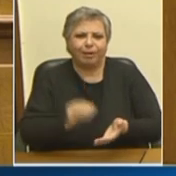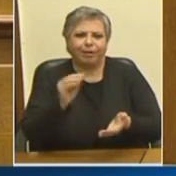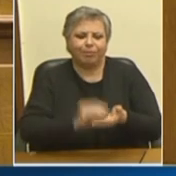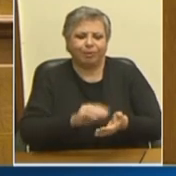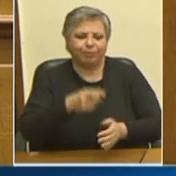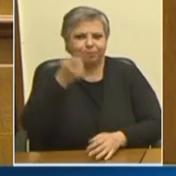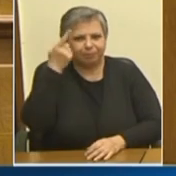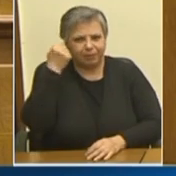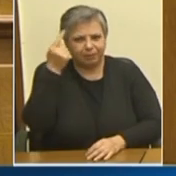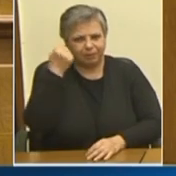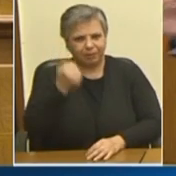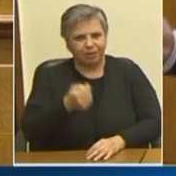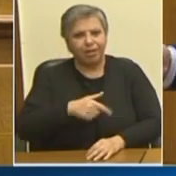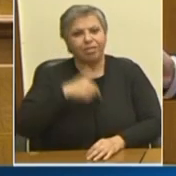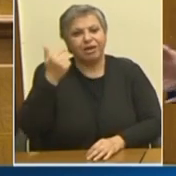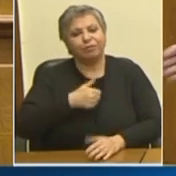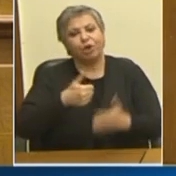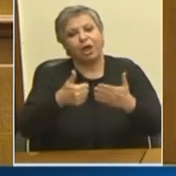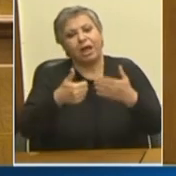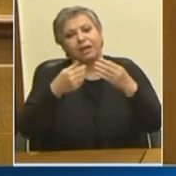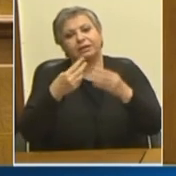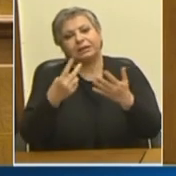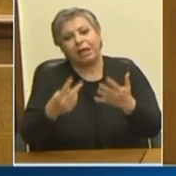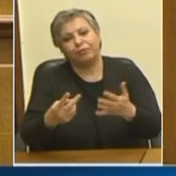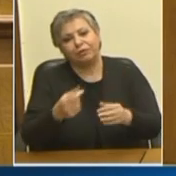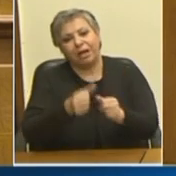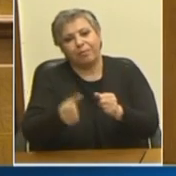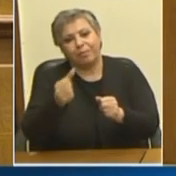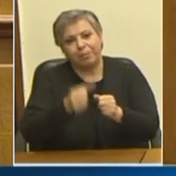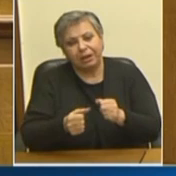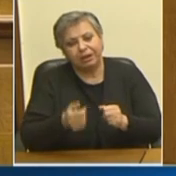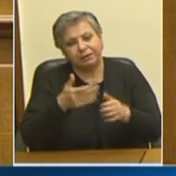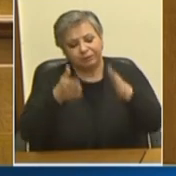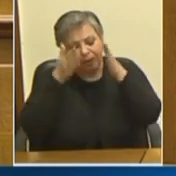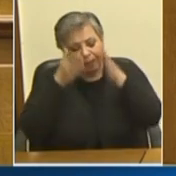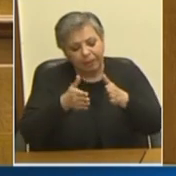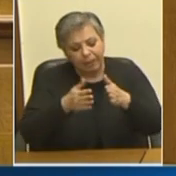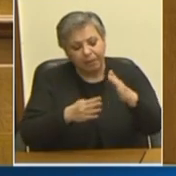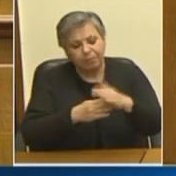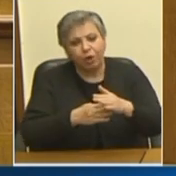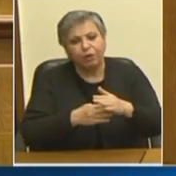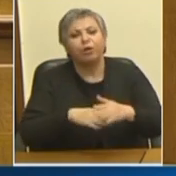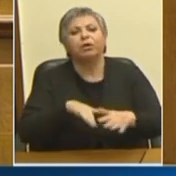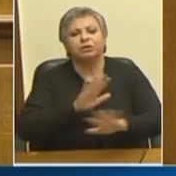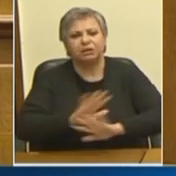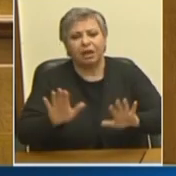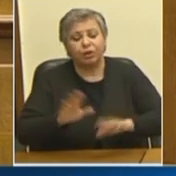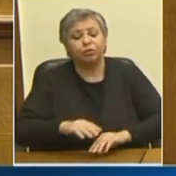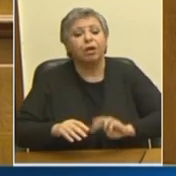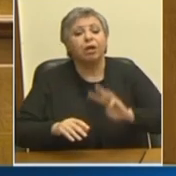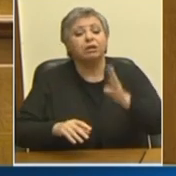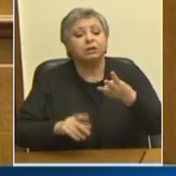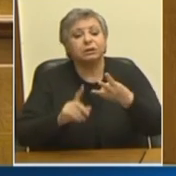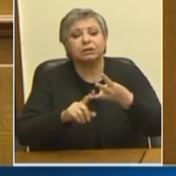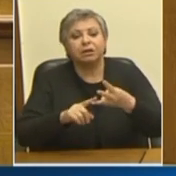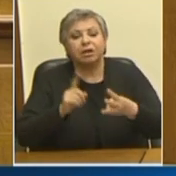Να έχουμε μια χώρα 6-7 μήνες εκκρεμότητα για το θέμα του Προέδρου. Η τρίτη ψηφοφορία να μην θέλει 180